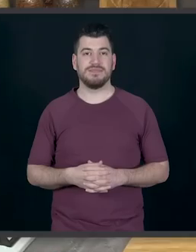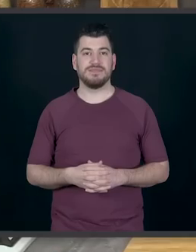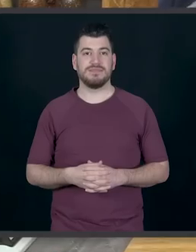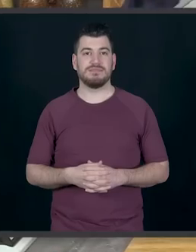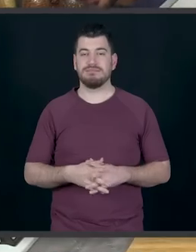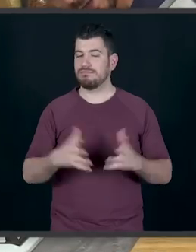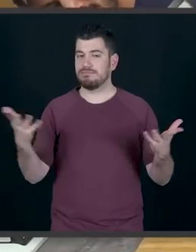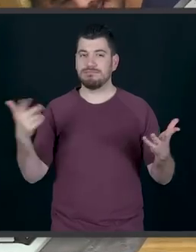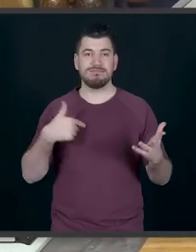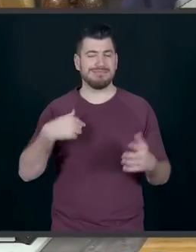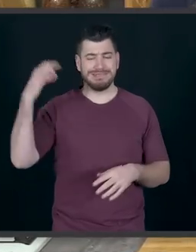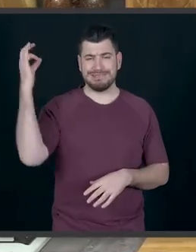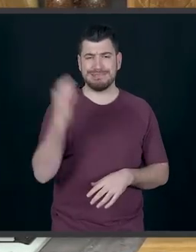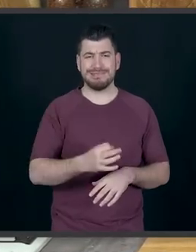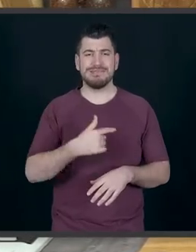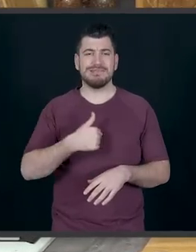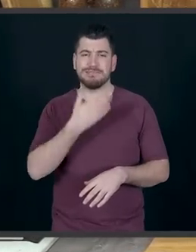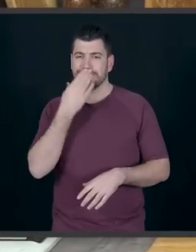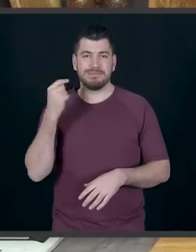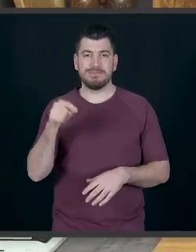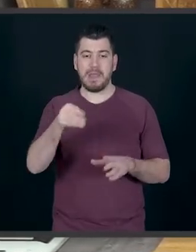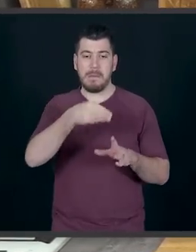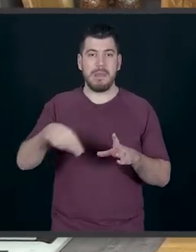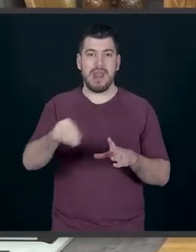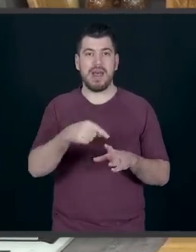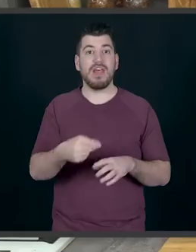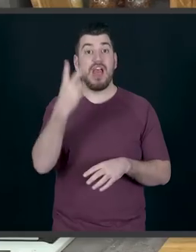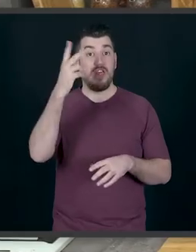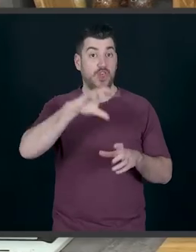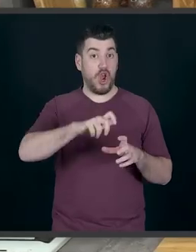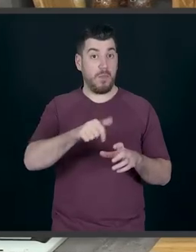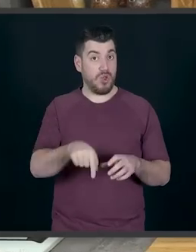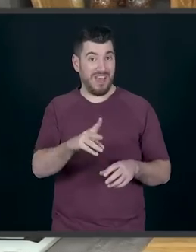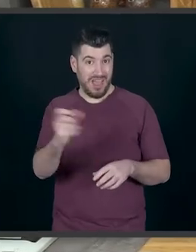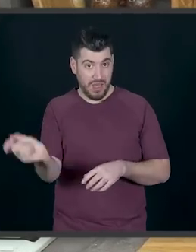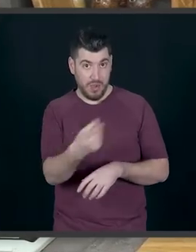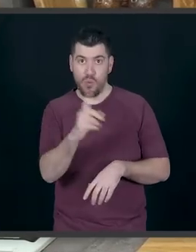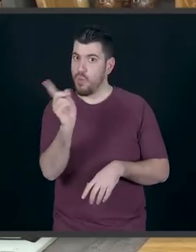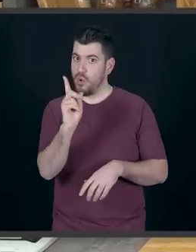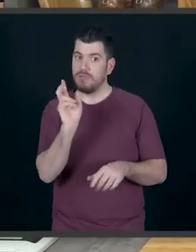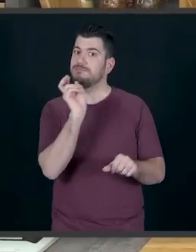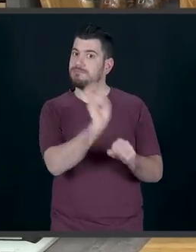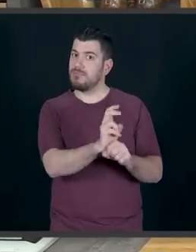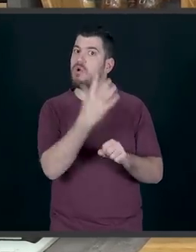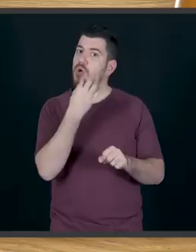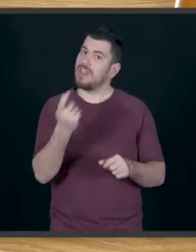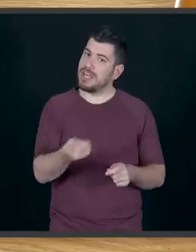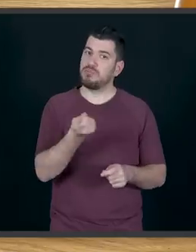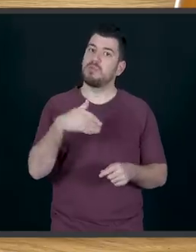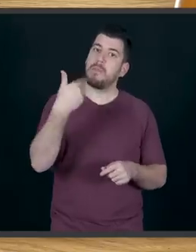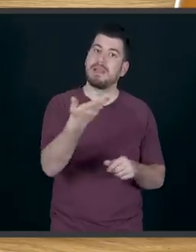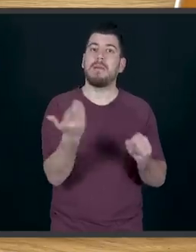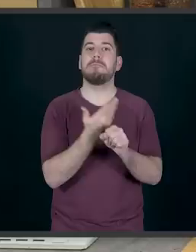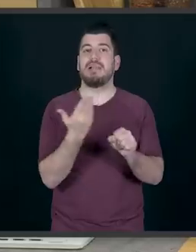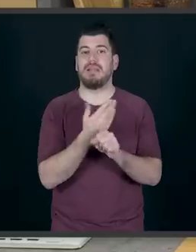Και η απόλυτη μαρινάδα μας είναι έτοιμη. Αφήνω τα 2 λεμόνια αυτά στην άκρη γιατί θα χρησιμοποιήσουμε το χυμό στη συνέχεια για τις πατάτες.